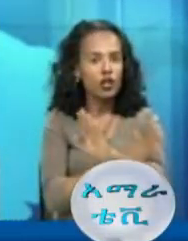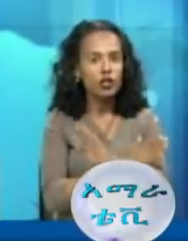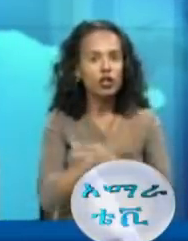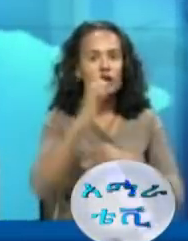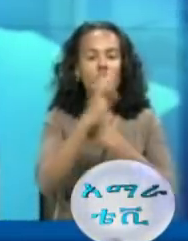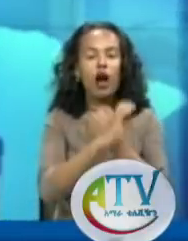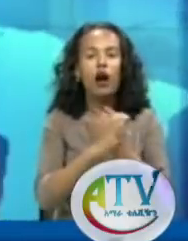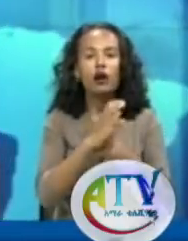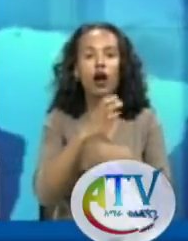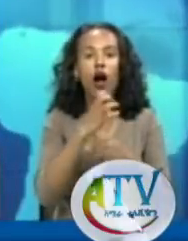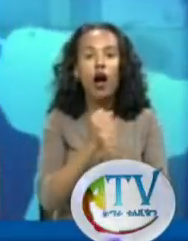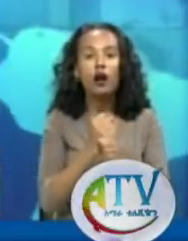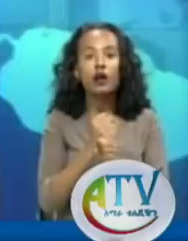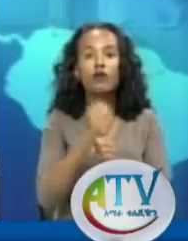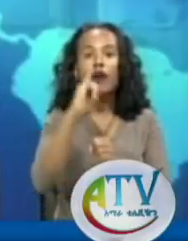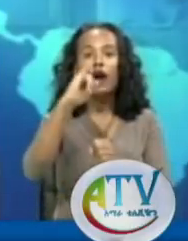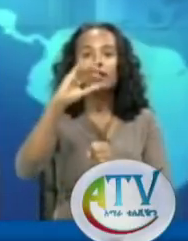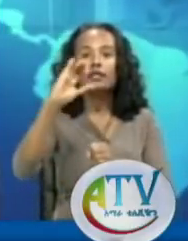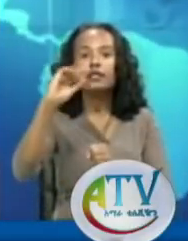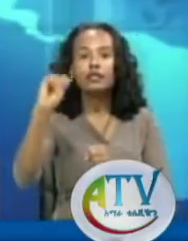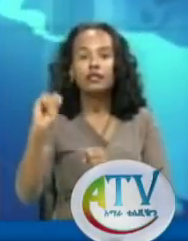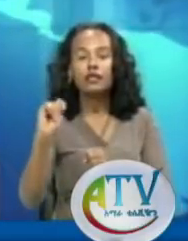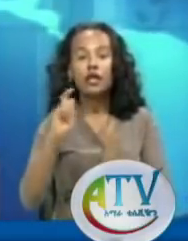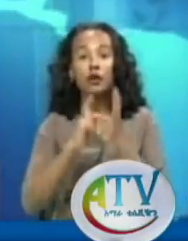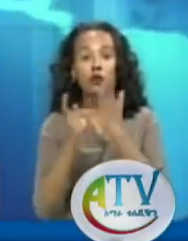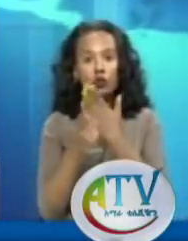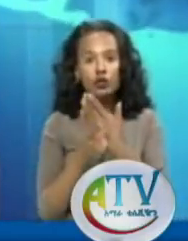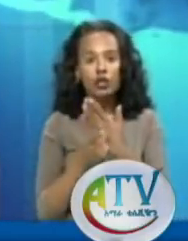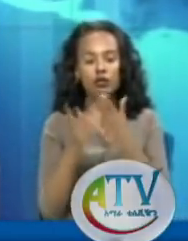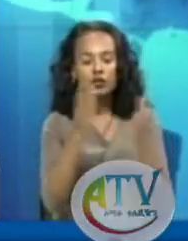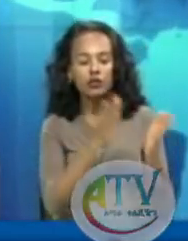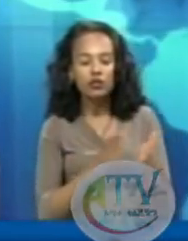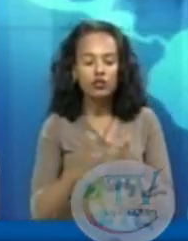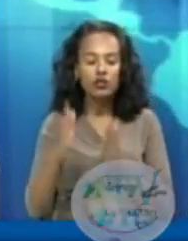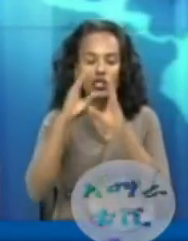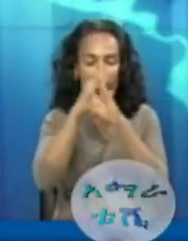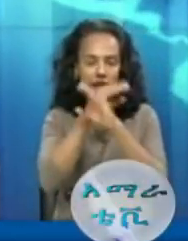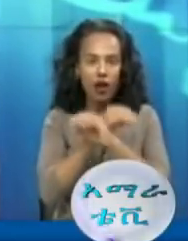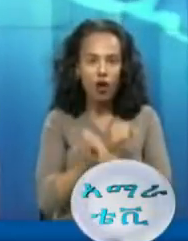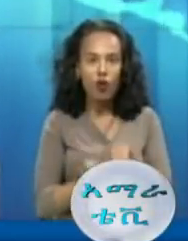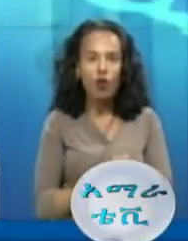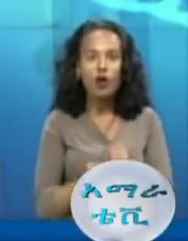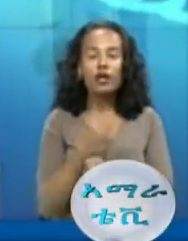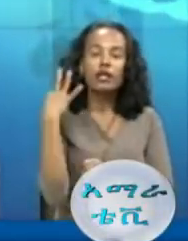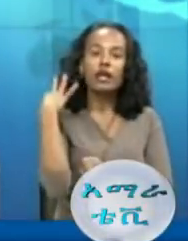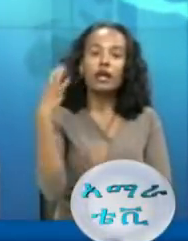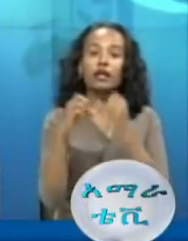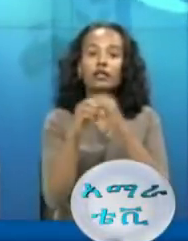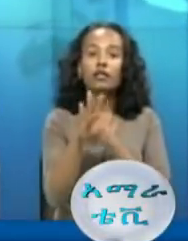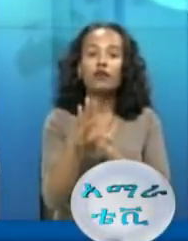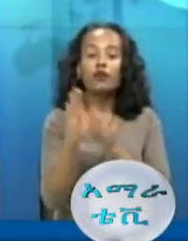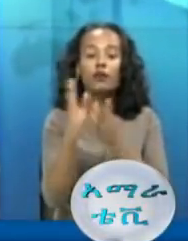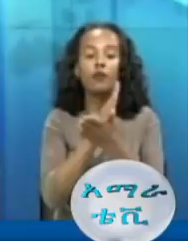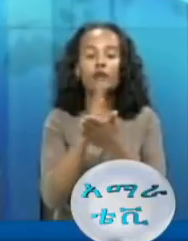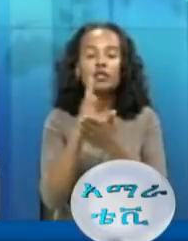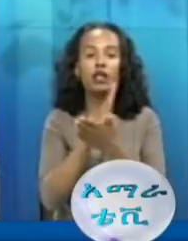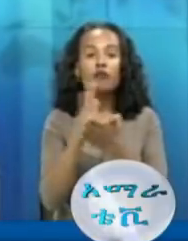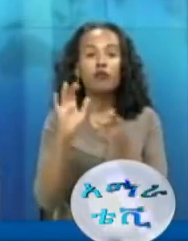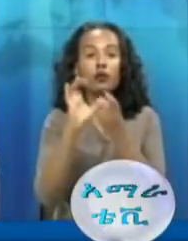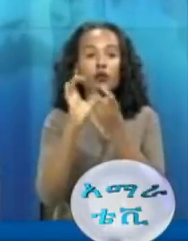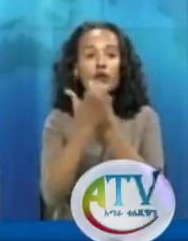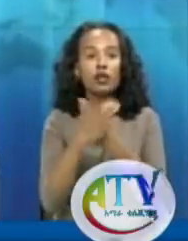የሀገር አቀፍ ICT አውታር ፕሮጀክት ዝግጅት ተጠናቆ የግል ዘርፍ በሚሳተፍበት መልኩ